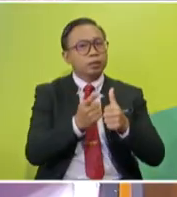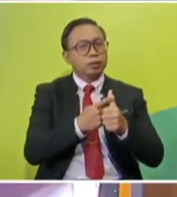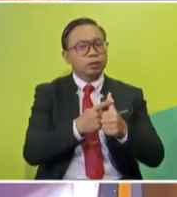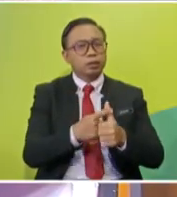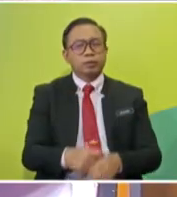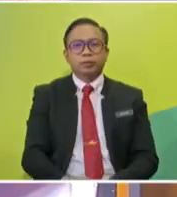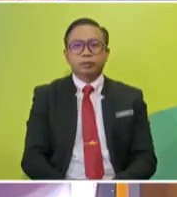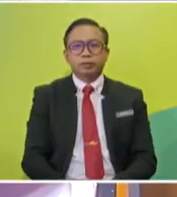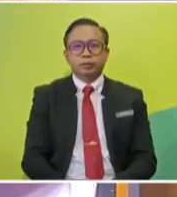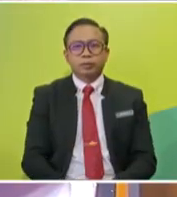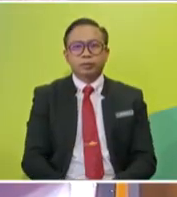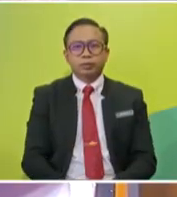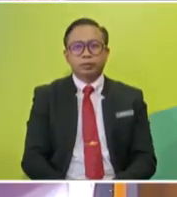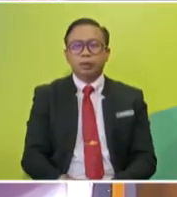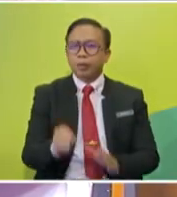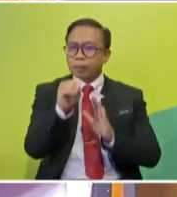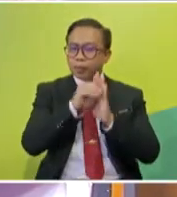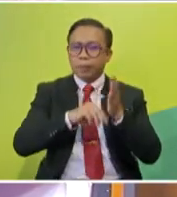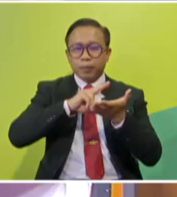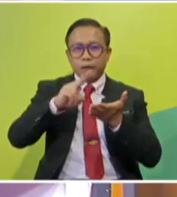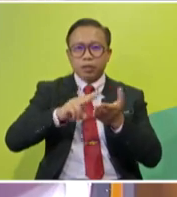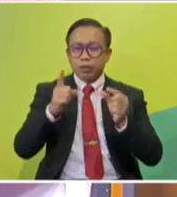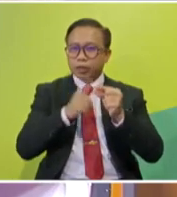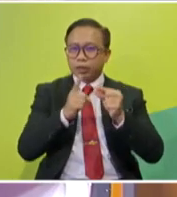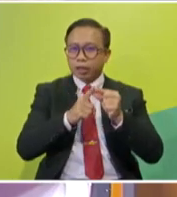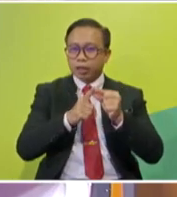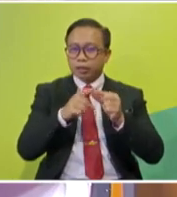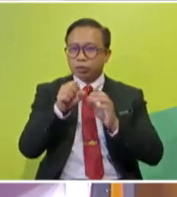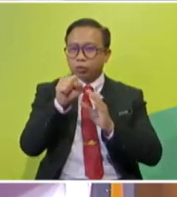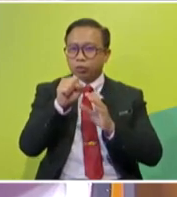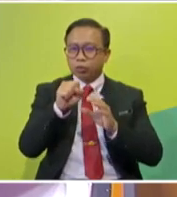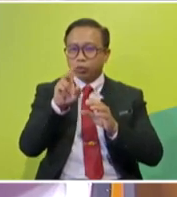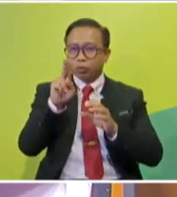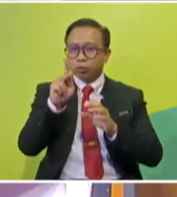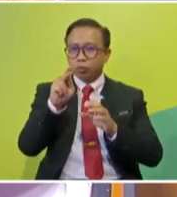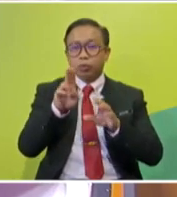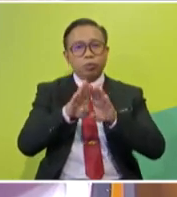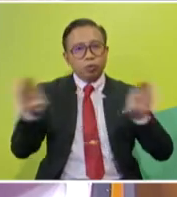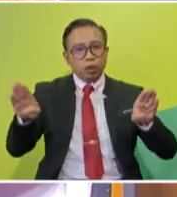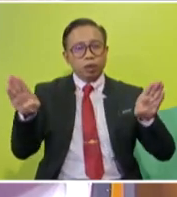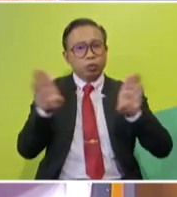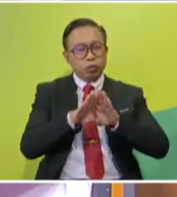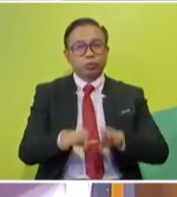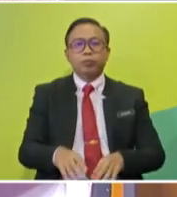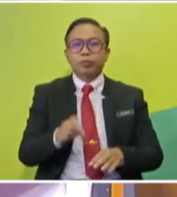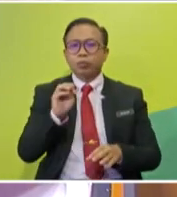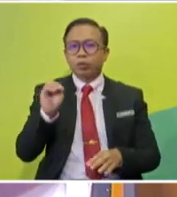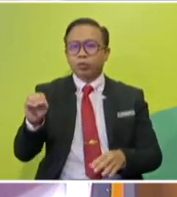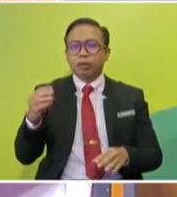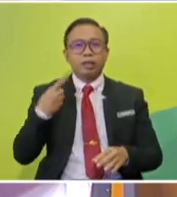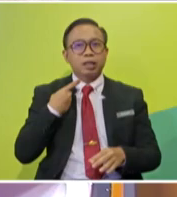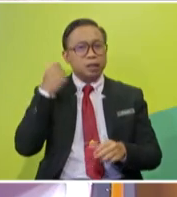berkaitan dengan eee membaca perkataan dengan suku kata terbuka dan tertutup murid-murid ingat ada beberapa